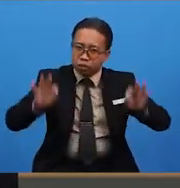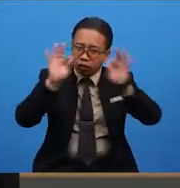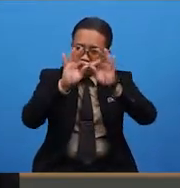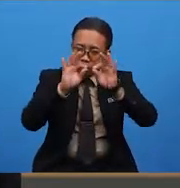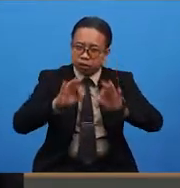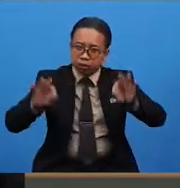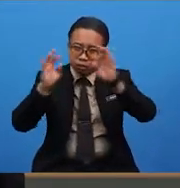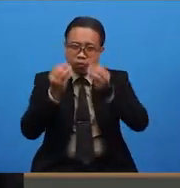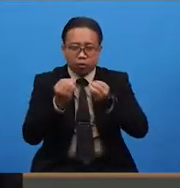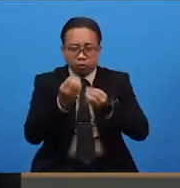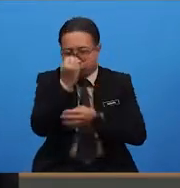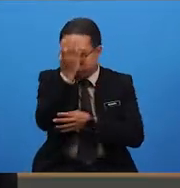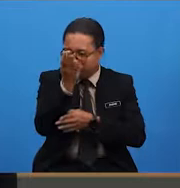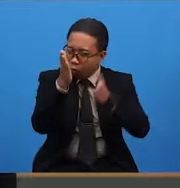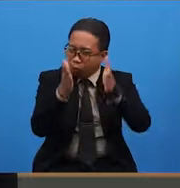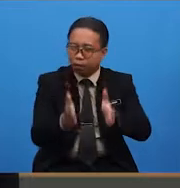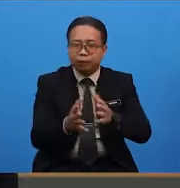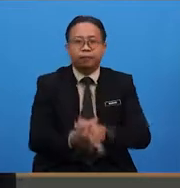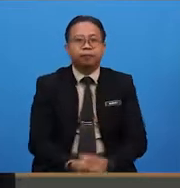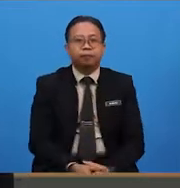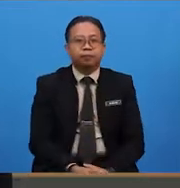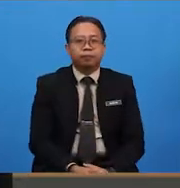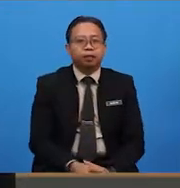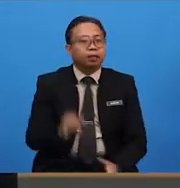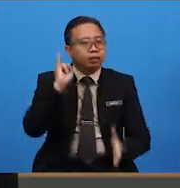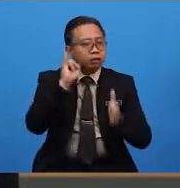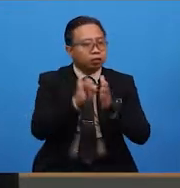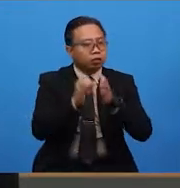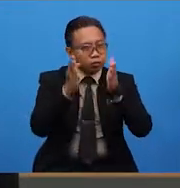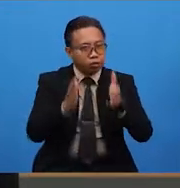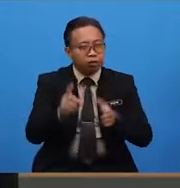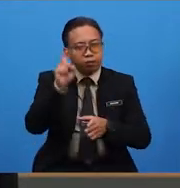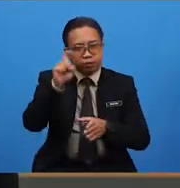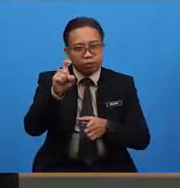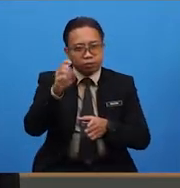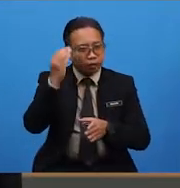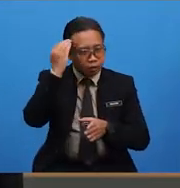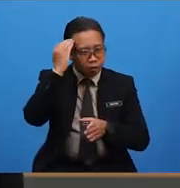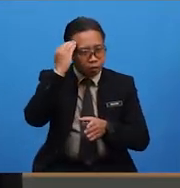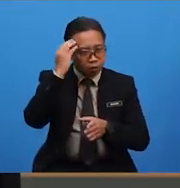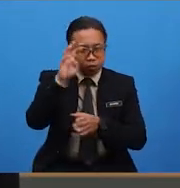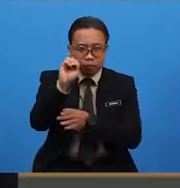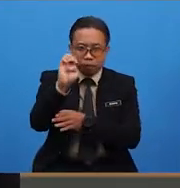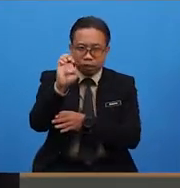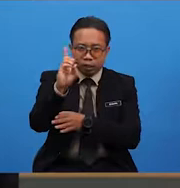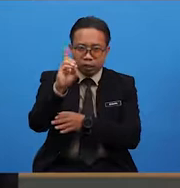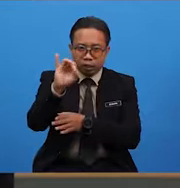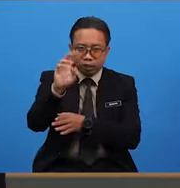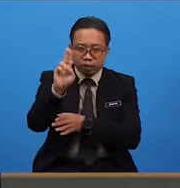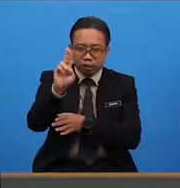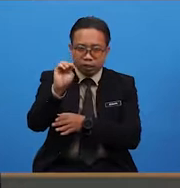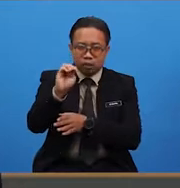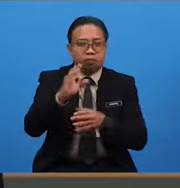ingin disampaikan kepada penonton yaitu audien SWT juga perlu menguasai media dan teknik